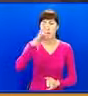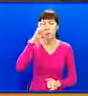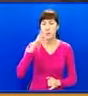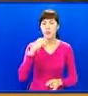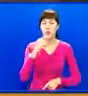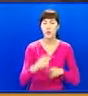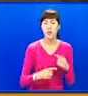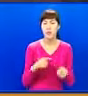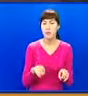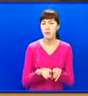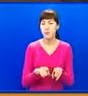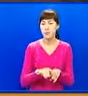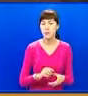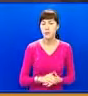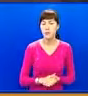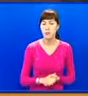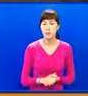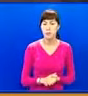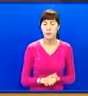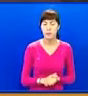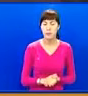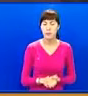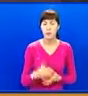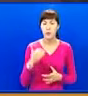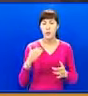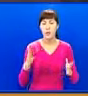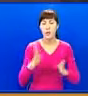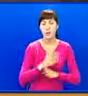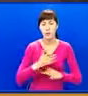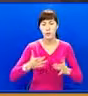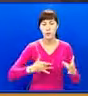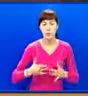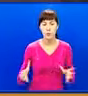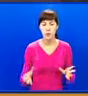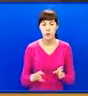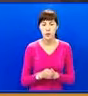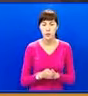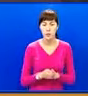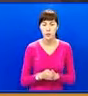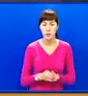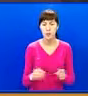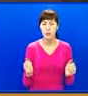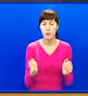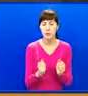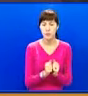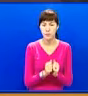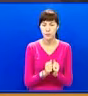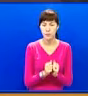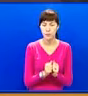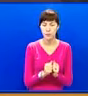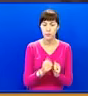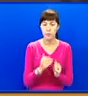мемлекеттерінің дәстүрін дәріптеу. Шындап келген кезде олардың музыкасы, өнері ортақ, бір-біріне жақын. Мысалға,